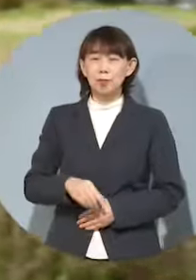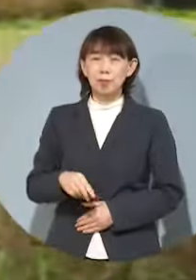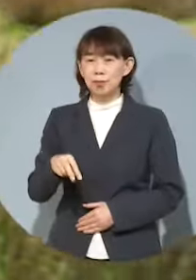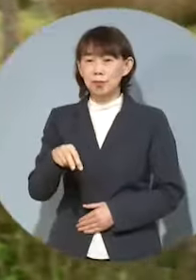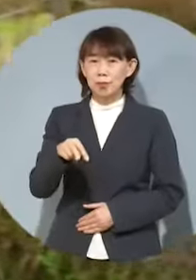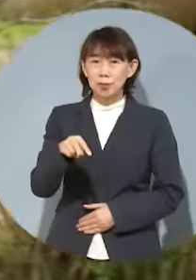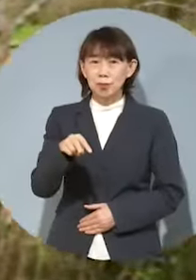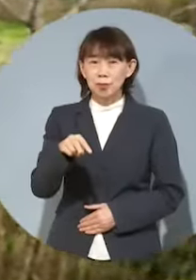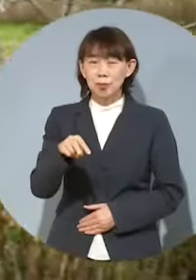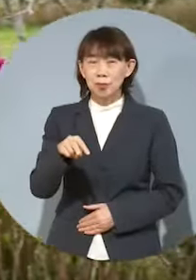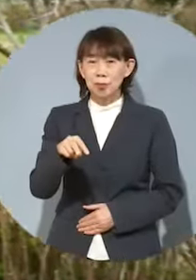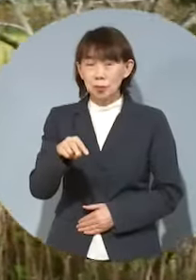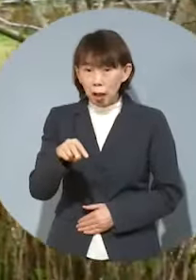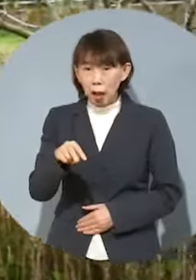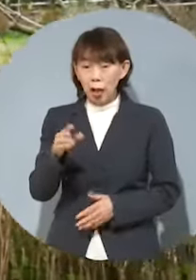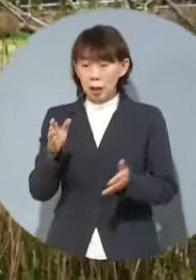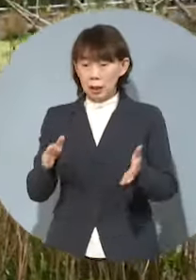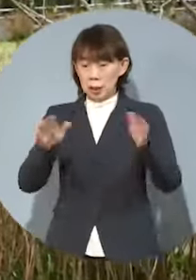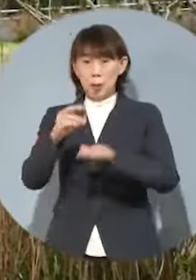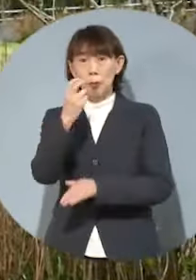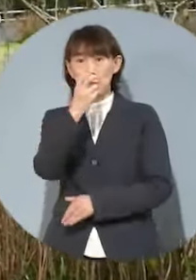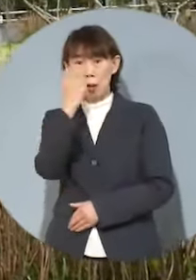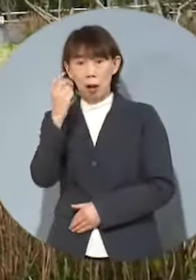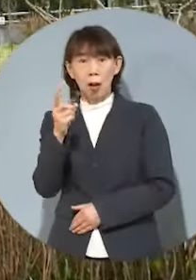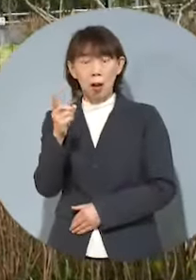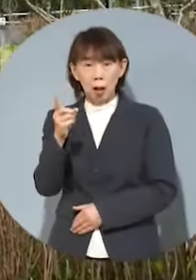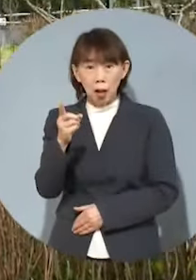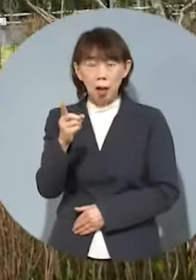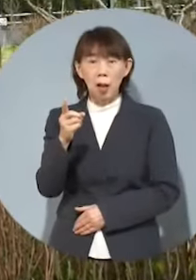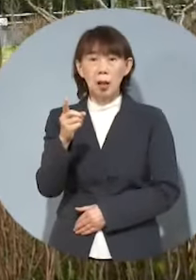気になる建物を見つけました。 すごい。